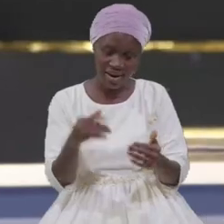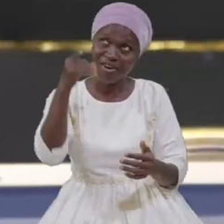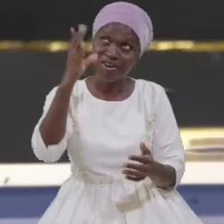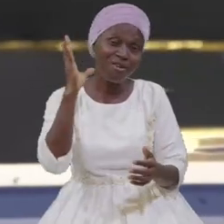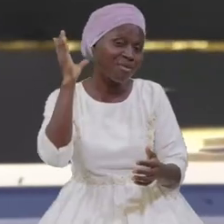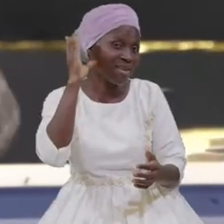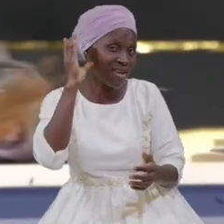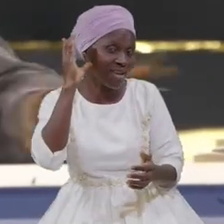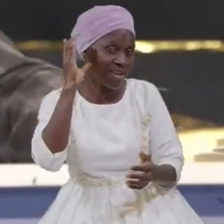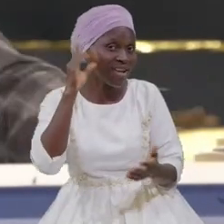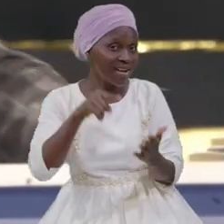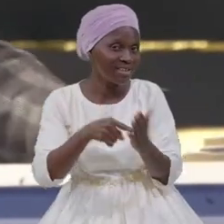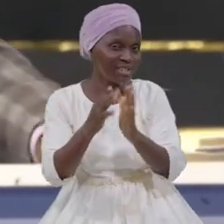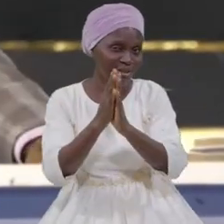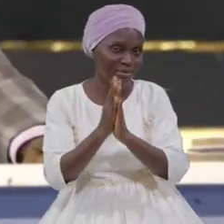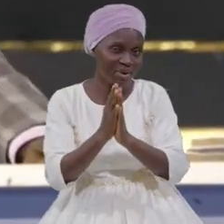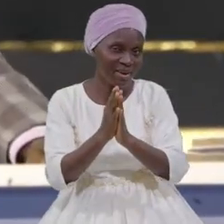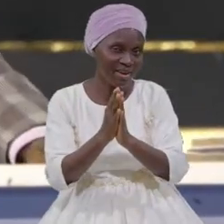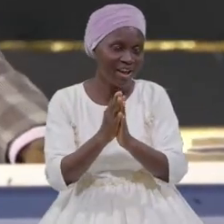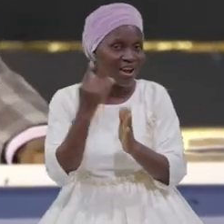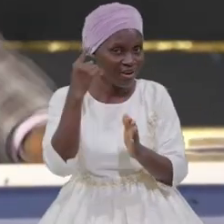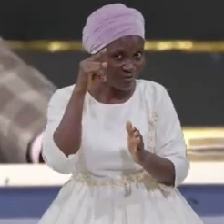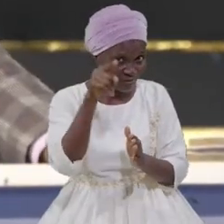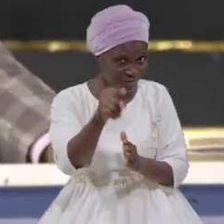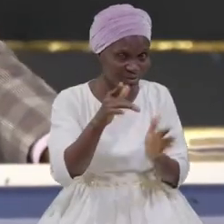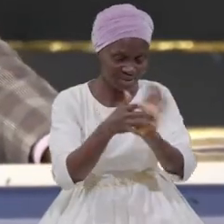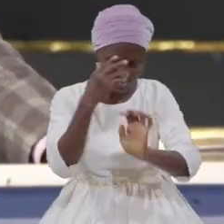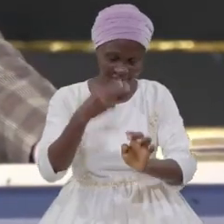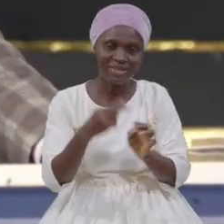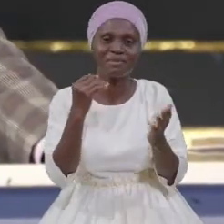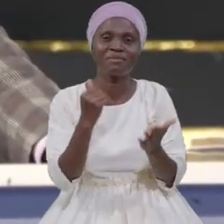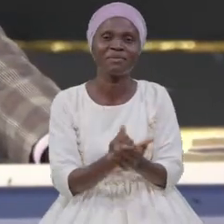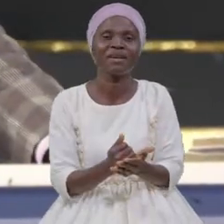va exaucer cette prière en ta faveur.